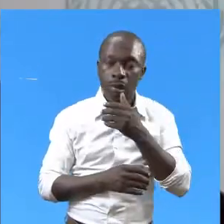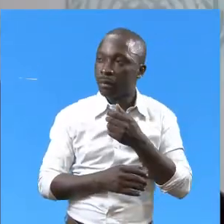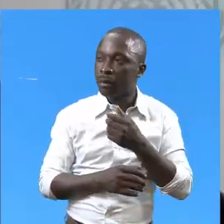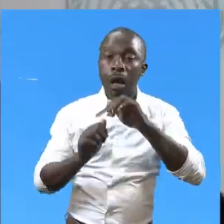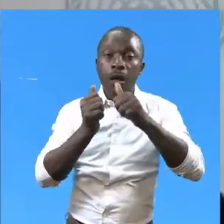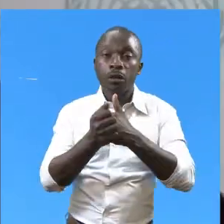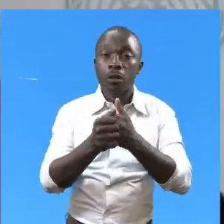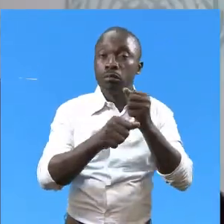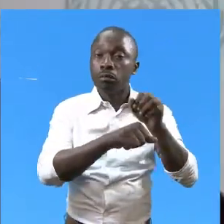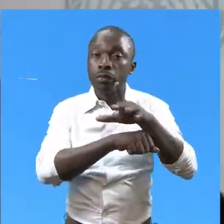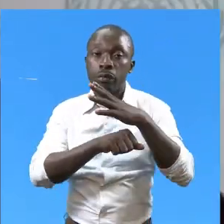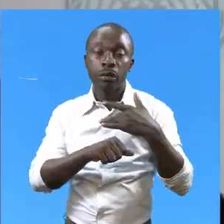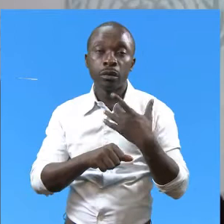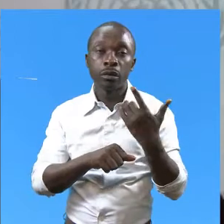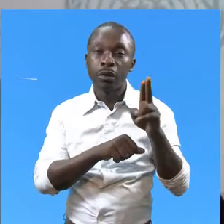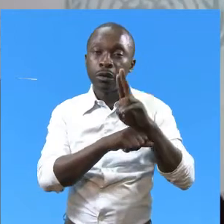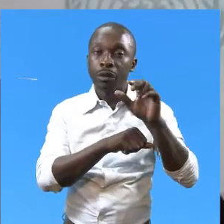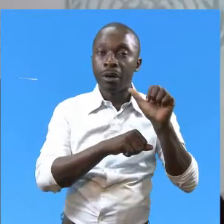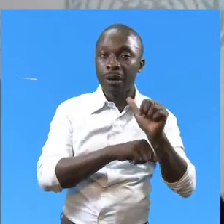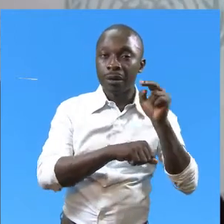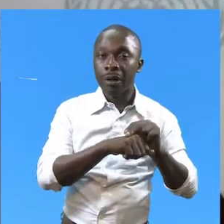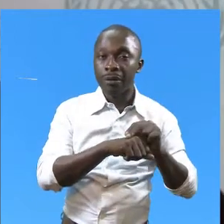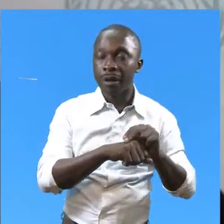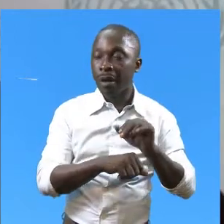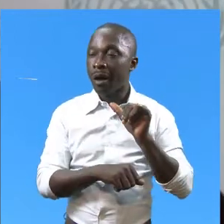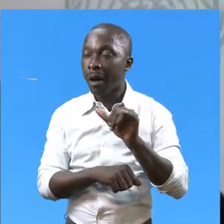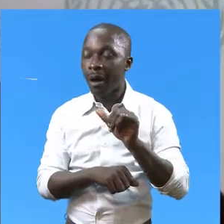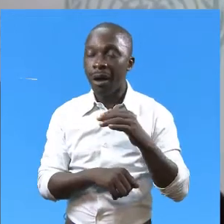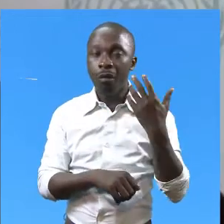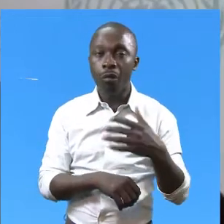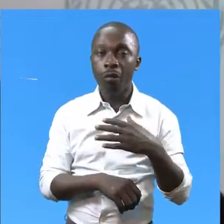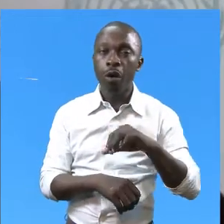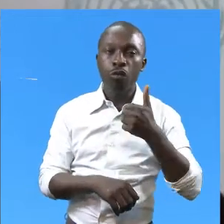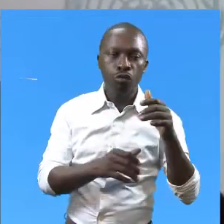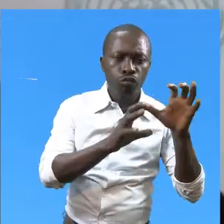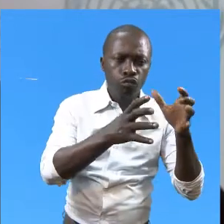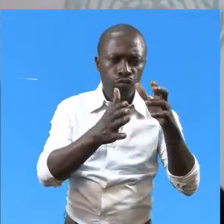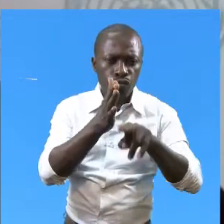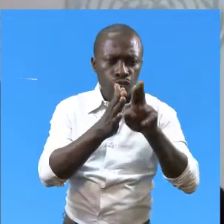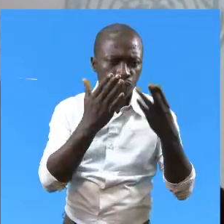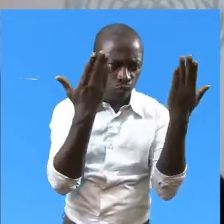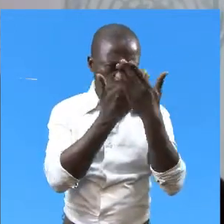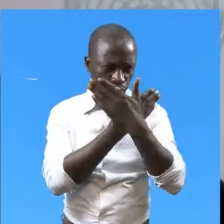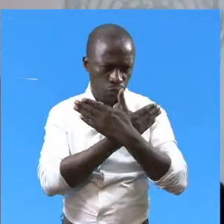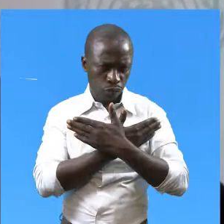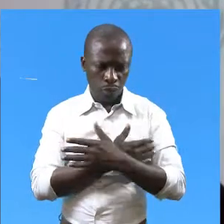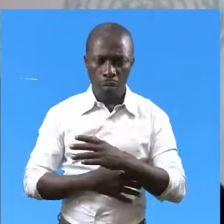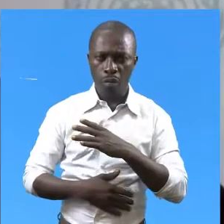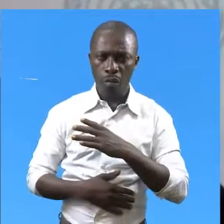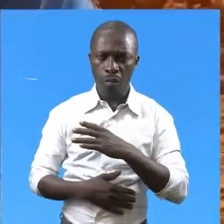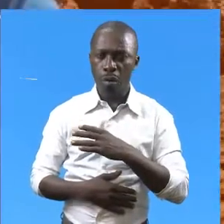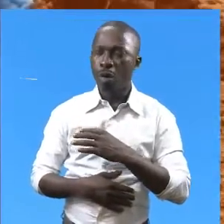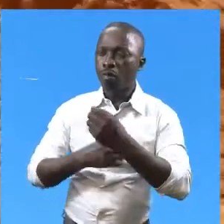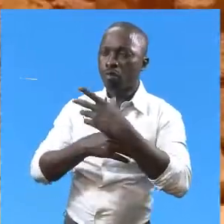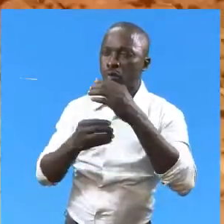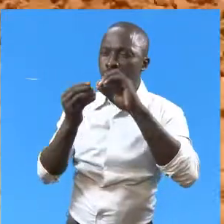d'Union nationale. Samedi 7 novembre, des équipes ont travaillé sur deux autres endroits et des recherches continuent. Nous prenons les coordonnées du